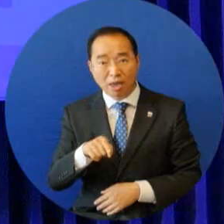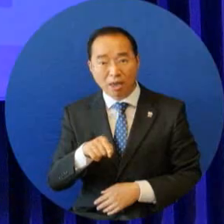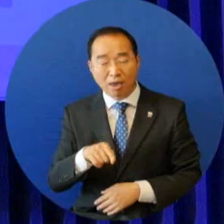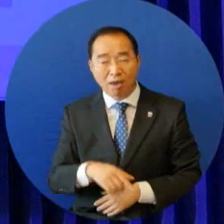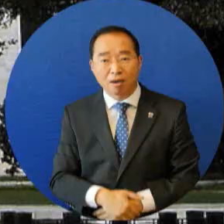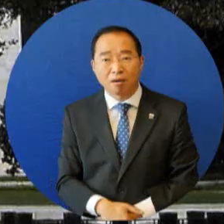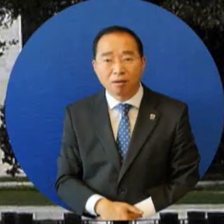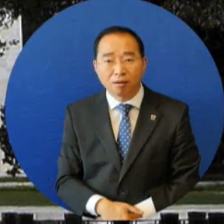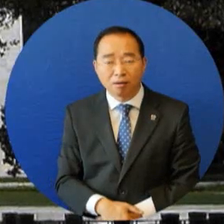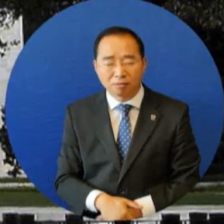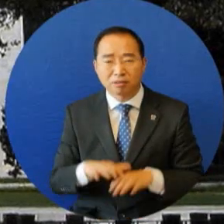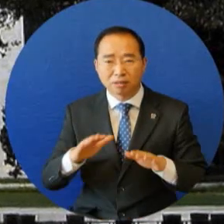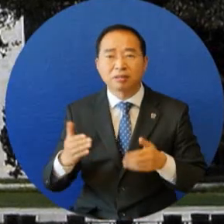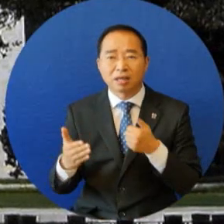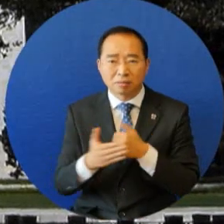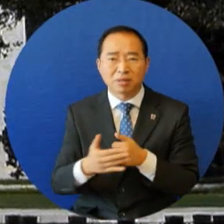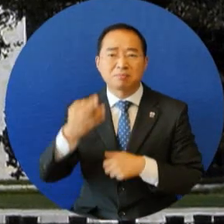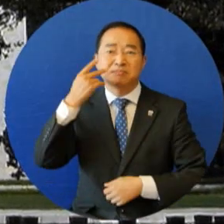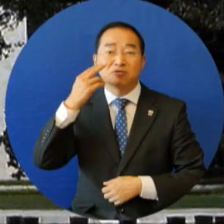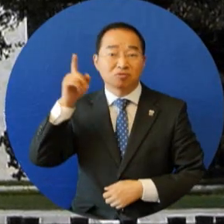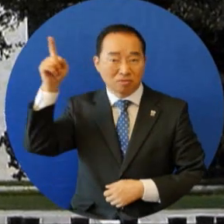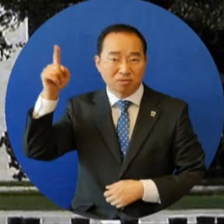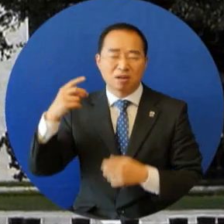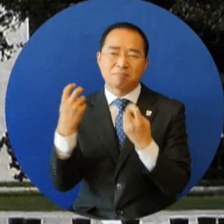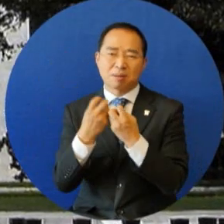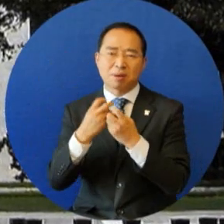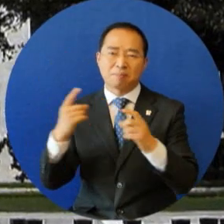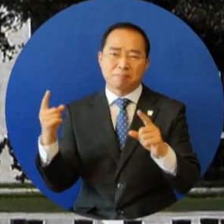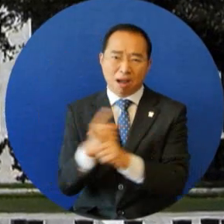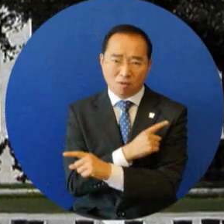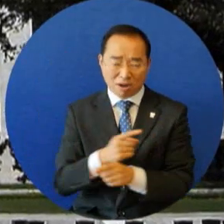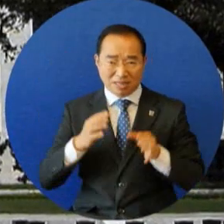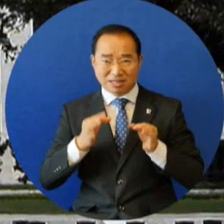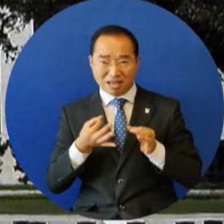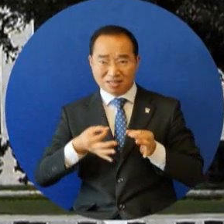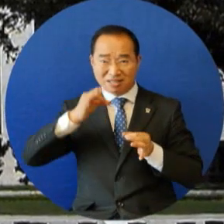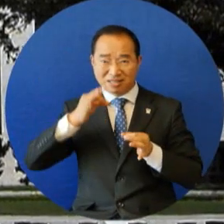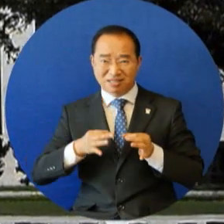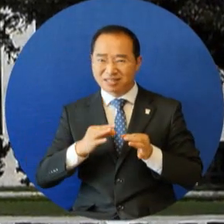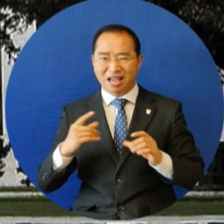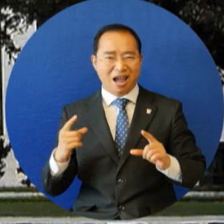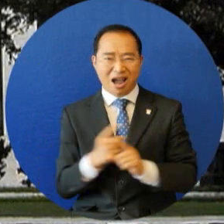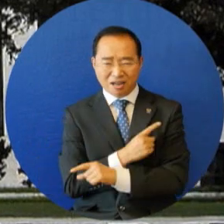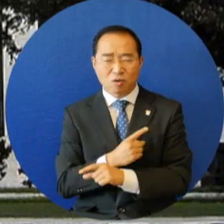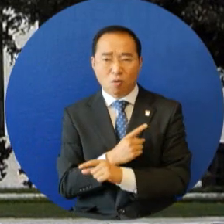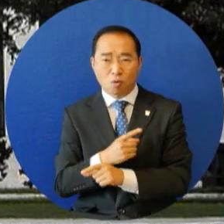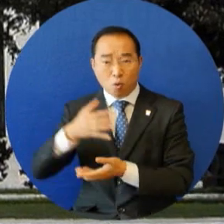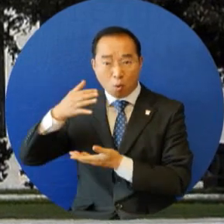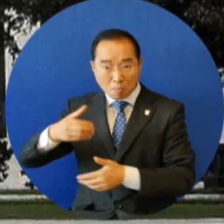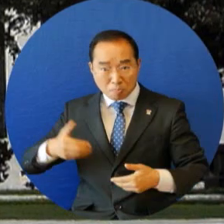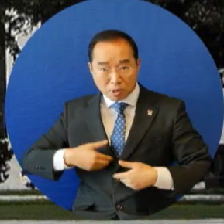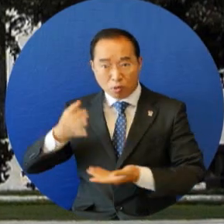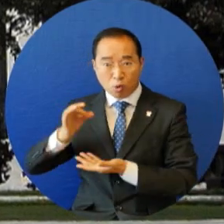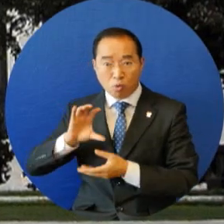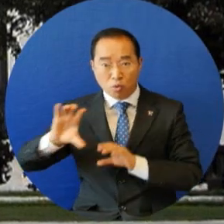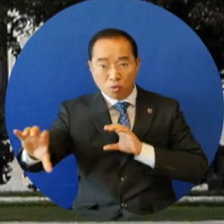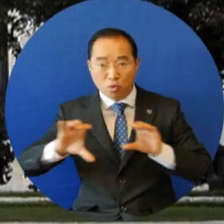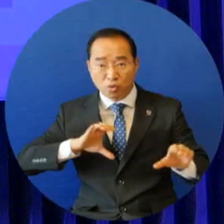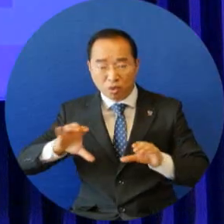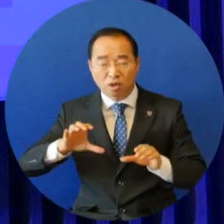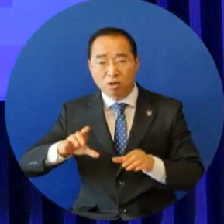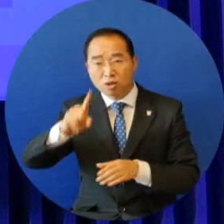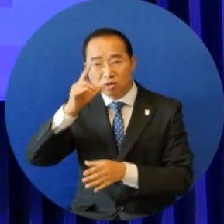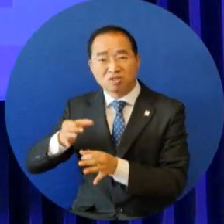의미를 해요. 그래서 미국이 정책을 바꿔서 이제는 통화 정책이 아니라 재정 정책으로 나가는 거예요.